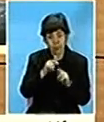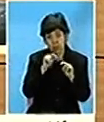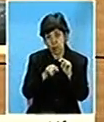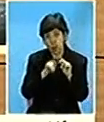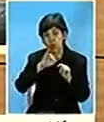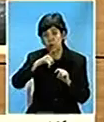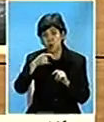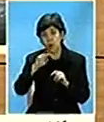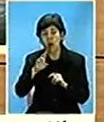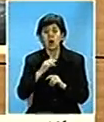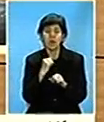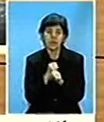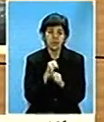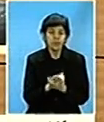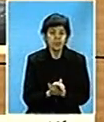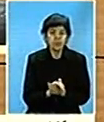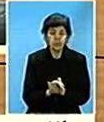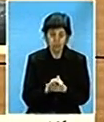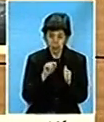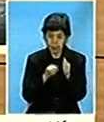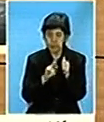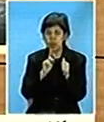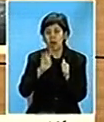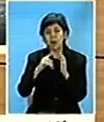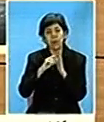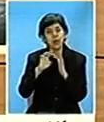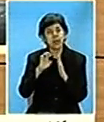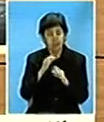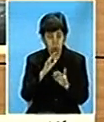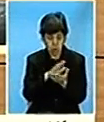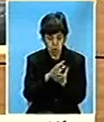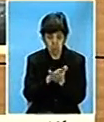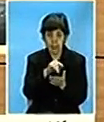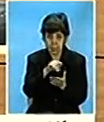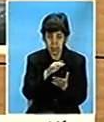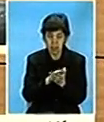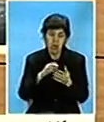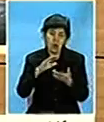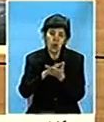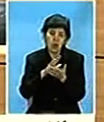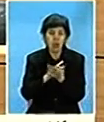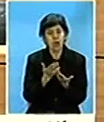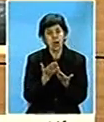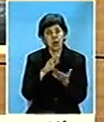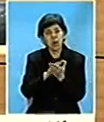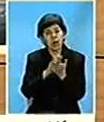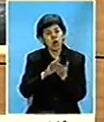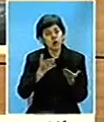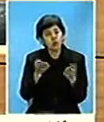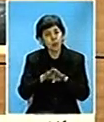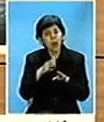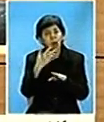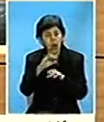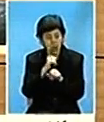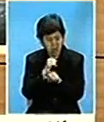อนะฮะบ้านนายกระอำเภอกระบุรีซึ่งโรงเรียนชั้นประถมถูกยุบไปเมื่อ2ปีที่ผ่านมาผมได้พูดเรื่องนี้ในการห